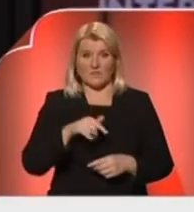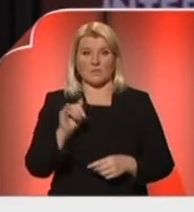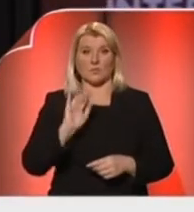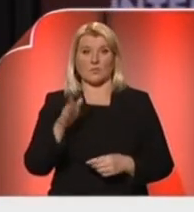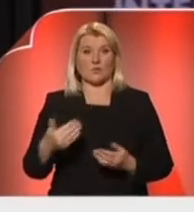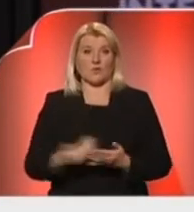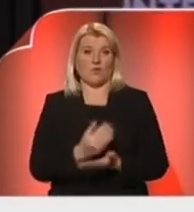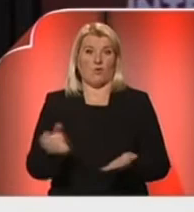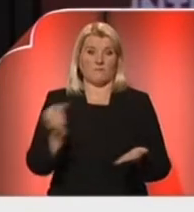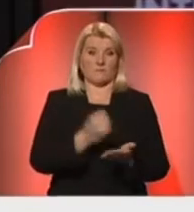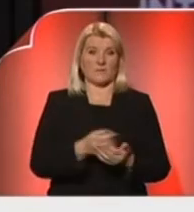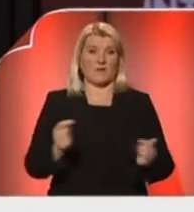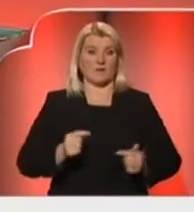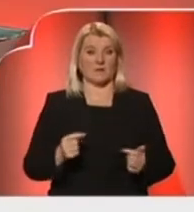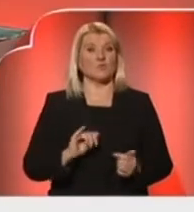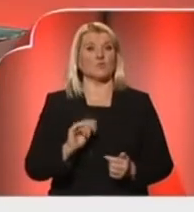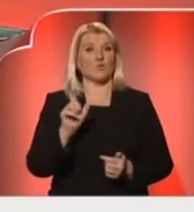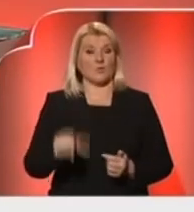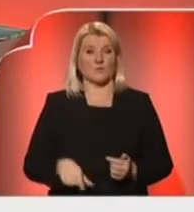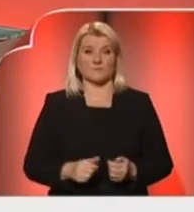mohl nahradit. Kdo to je?